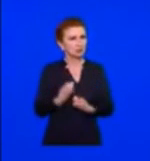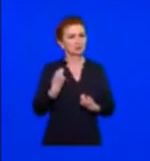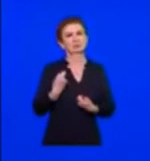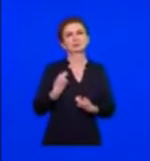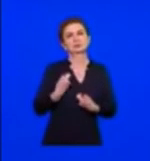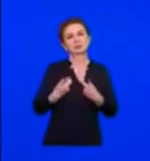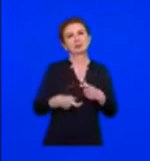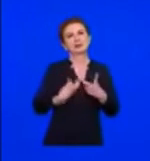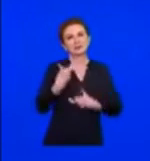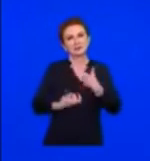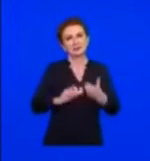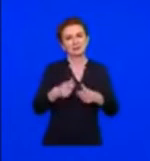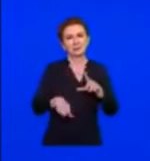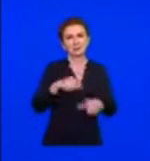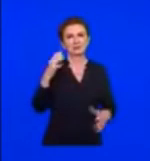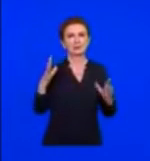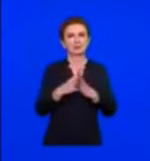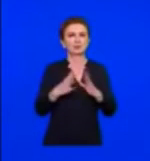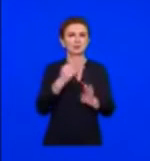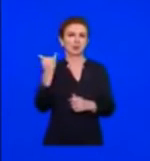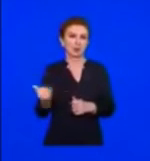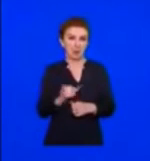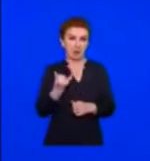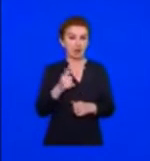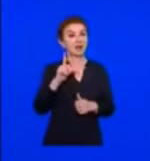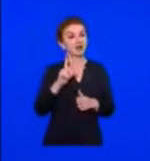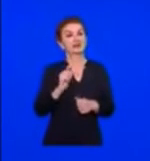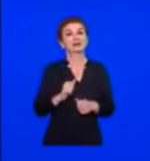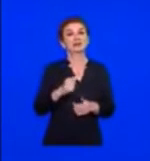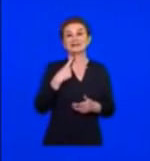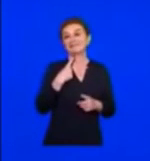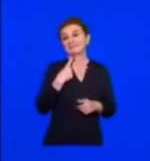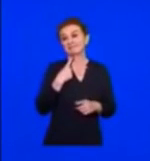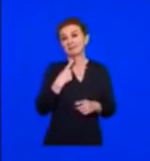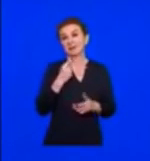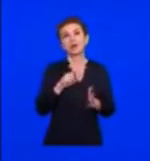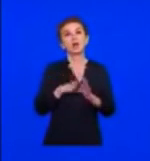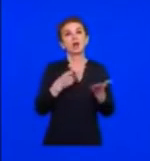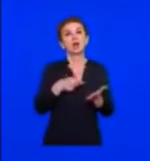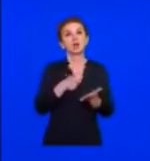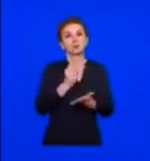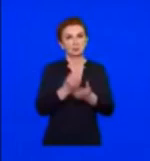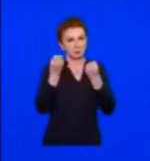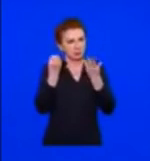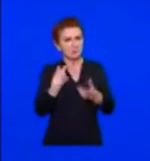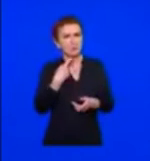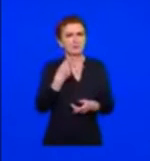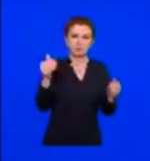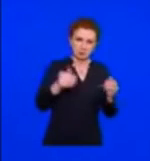maja. Jednak zdaniem konstytucjonalistów możliwe są wybory w kolejnych